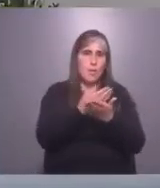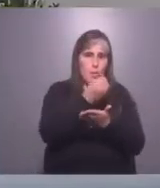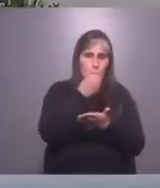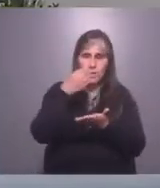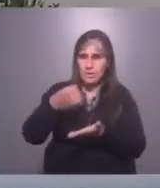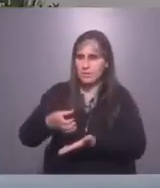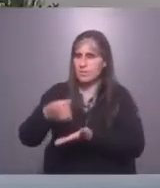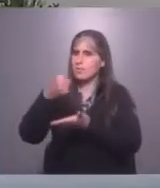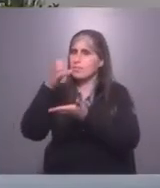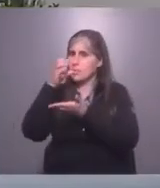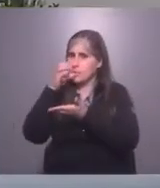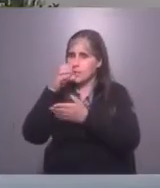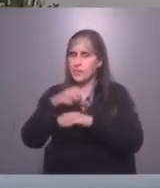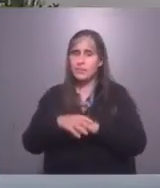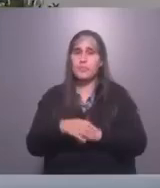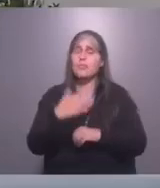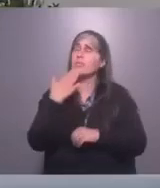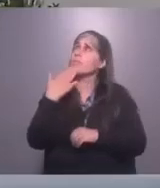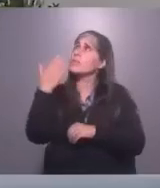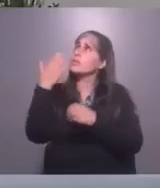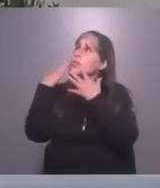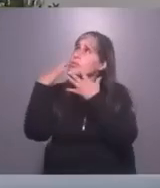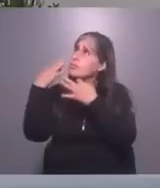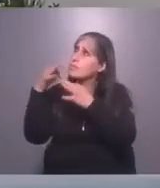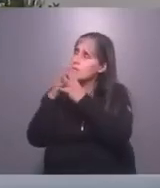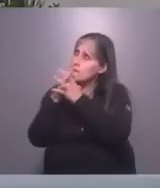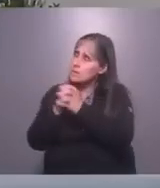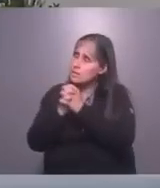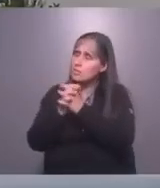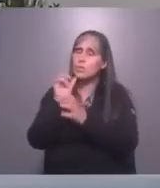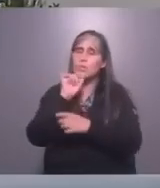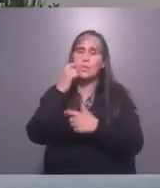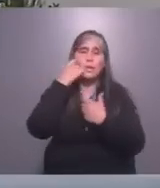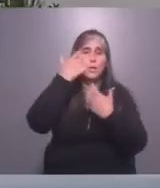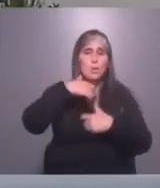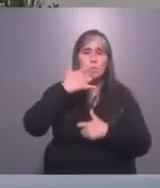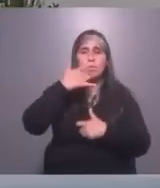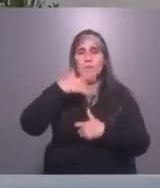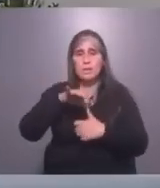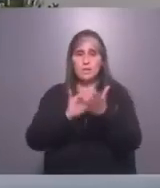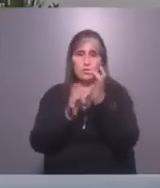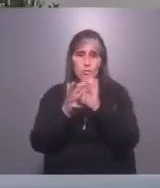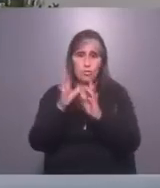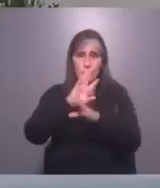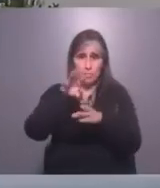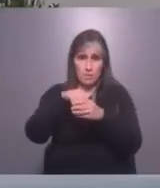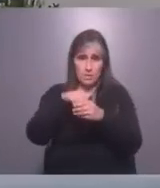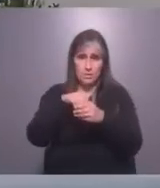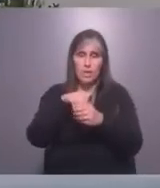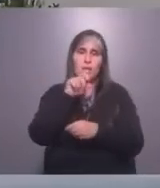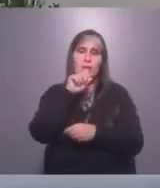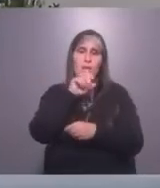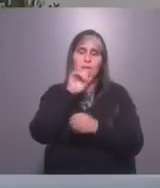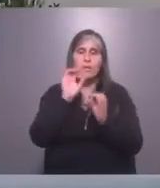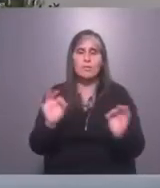ministrare, et supplices deprecamur, ut corporis et sanguinis Christi participes, a Spiritu